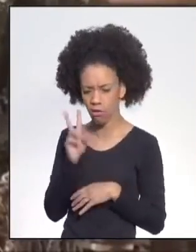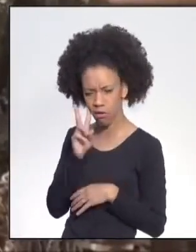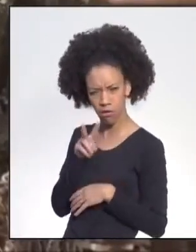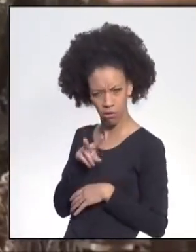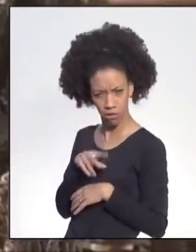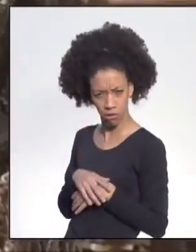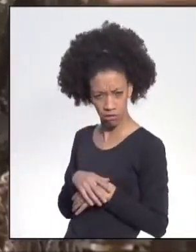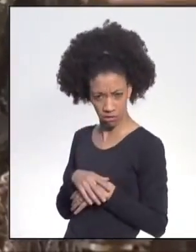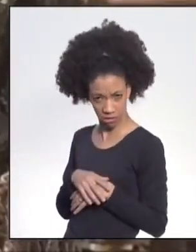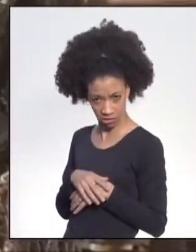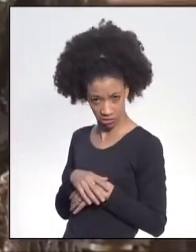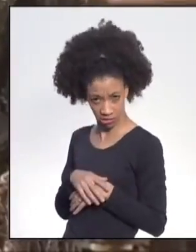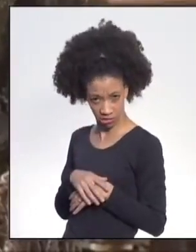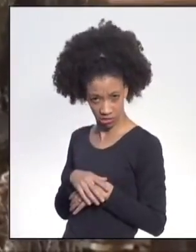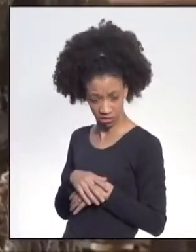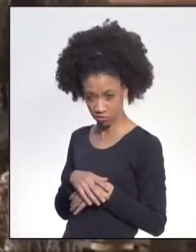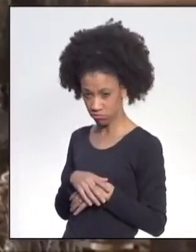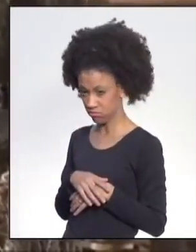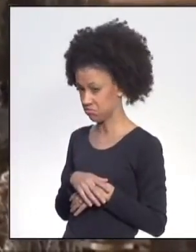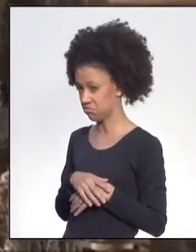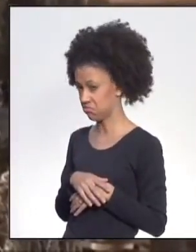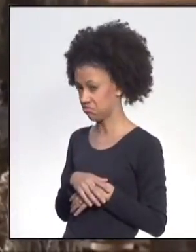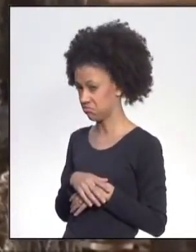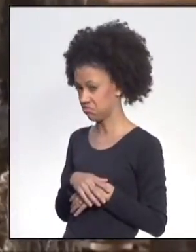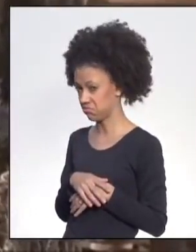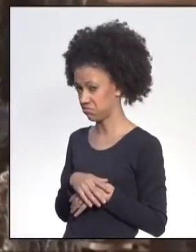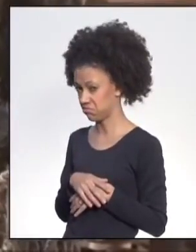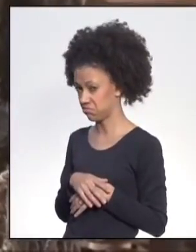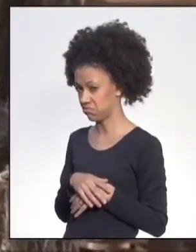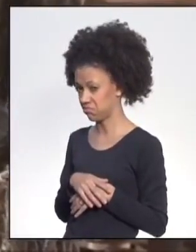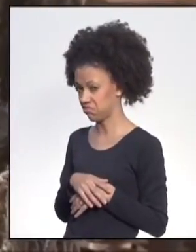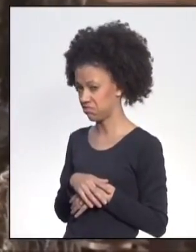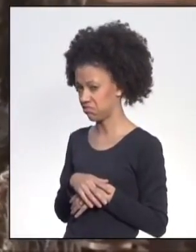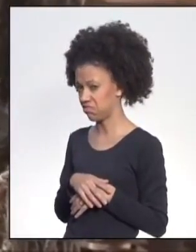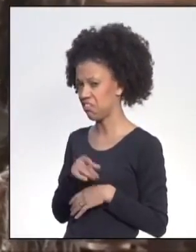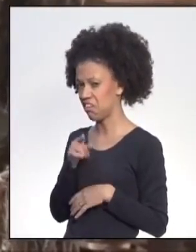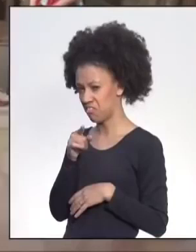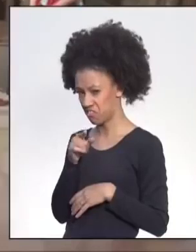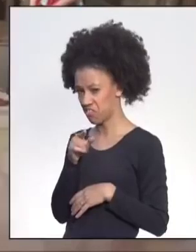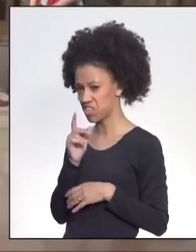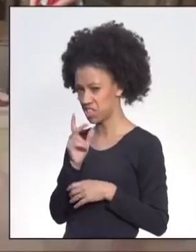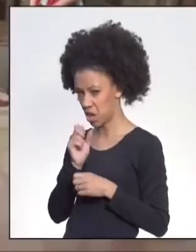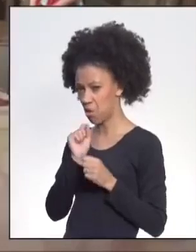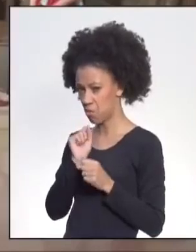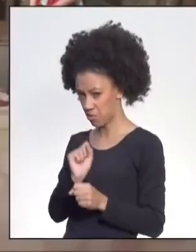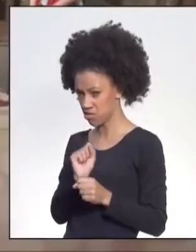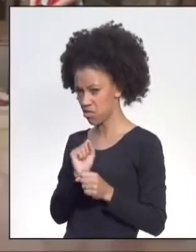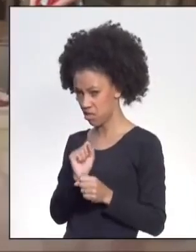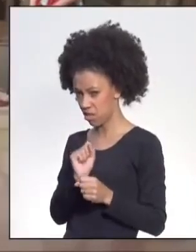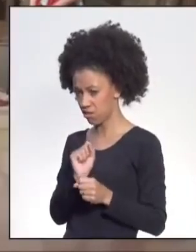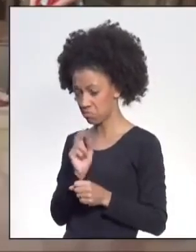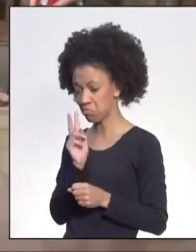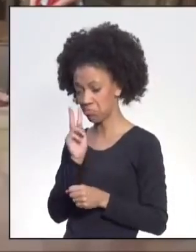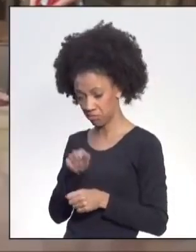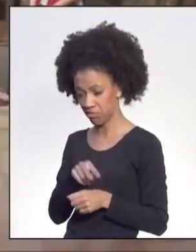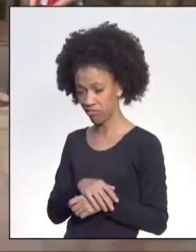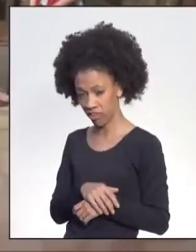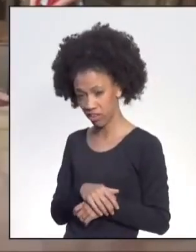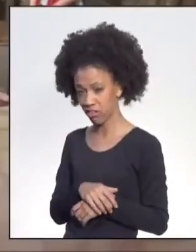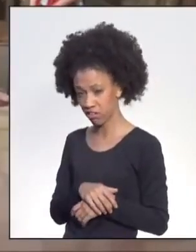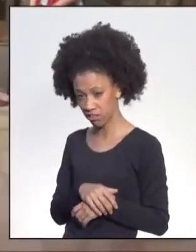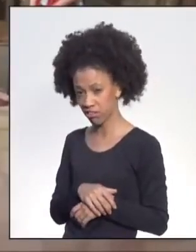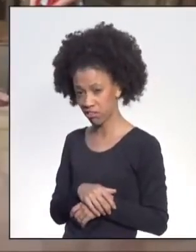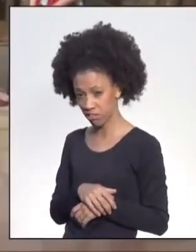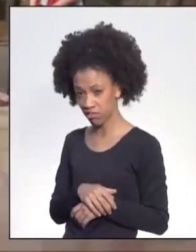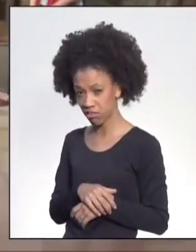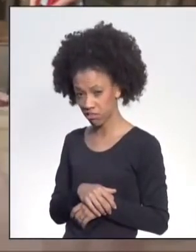O viajante olhou para o poder com calma e disse: Tu es le pouvoir. você é o poder. Je le vois. Tô vendo. Mais mon eau n'est pas